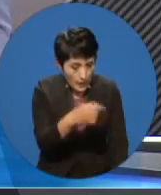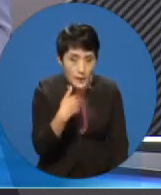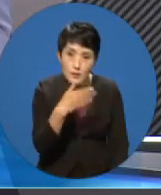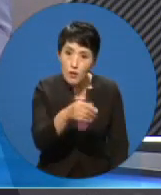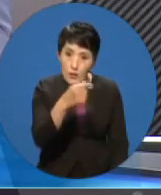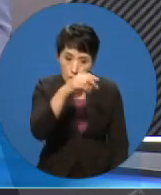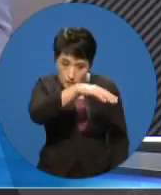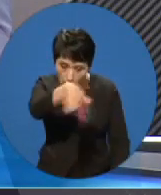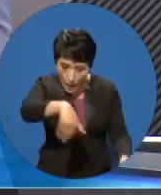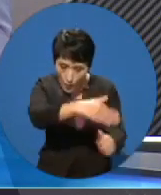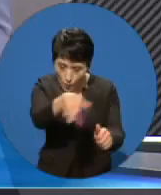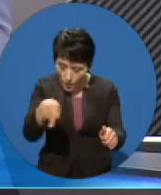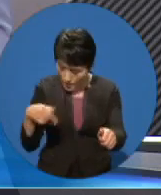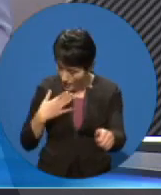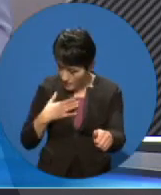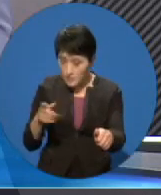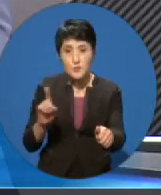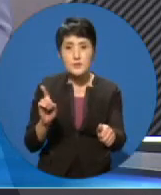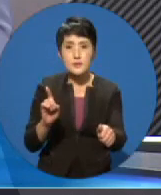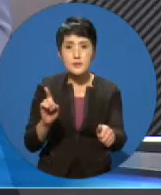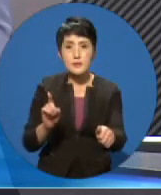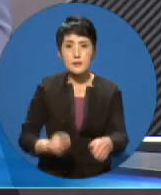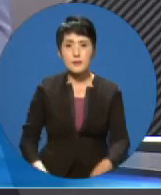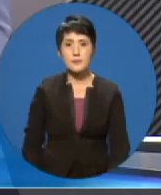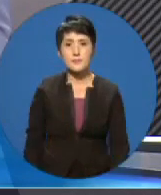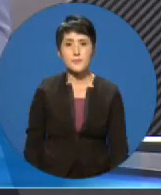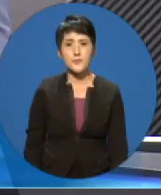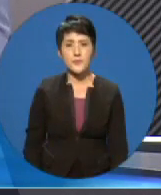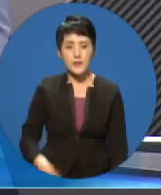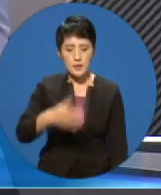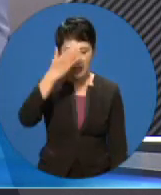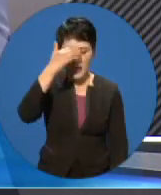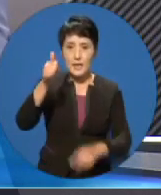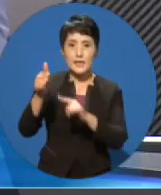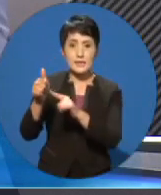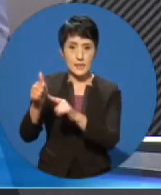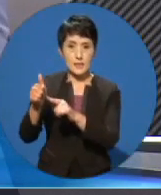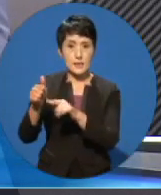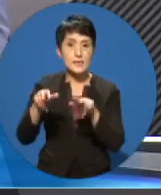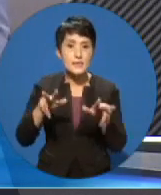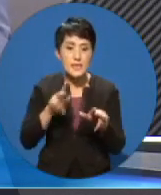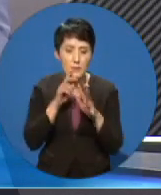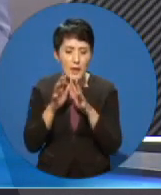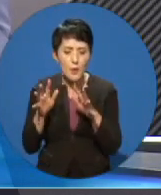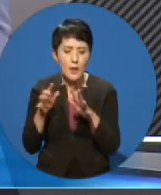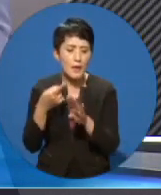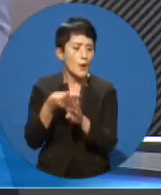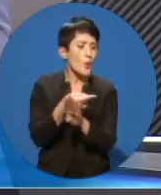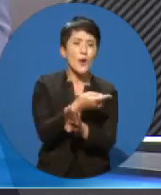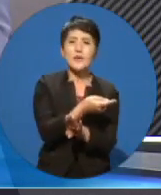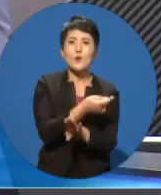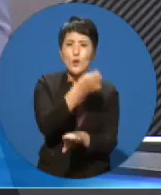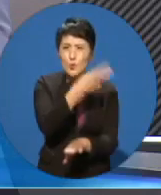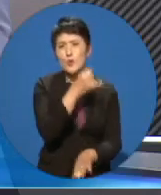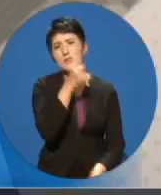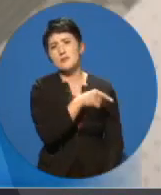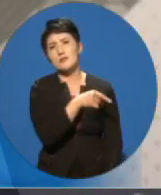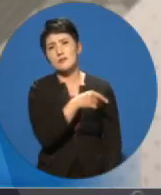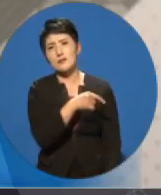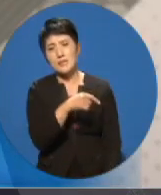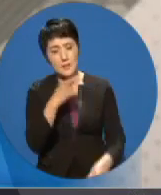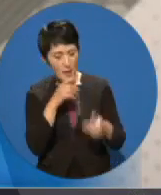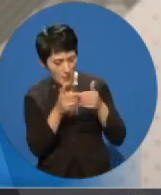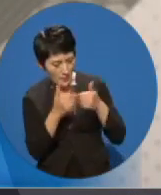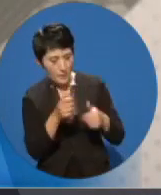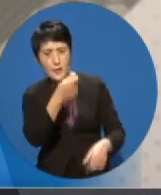이장한 회장은 이 건 말고도 얼마 전에 비슷한 건으로 또 한번 문제가 됐던 적이 있었죠? 예, 맞습니다. 이제 지금 문제가